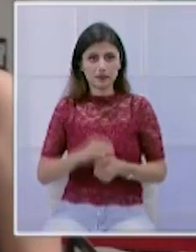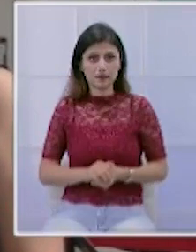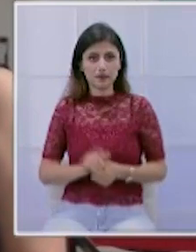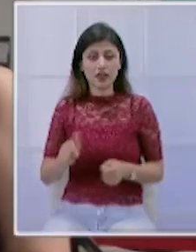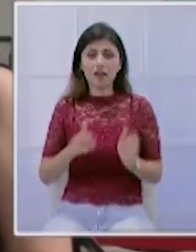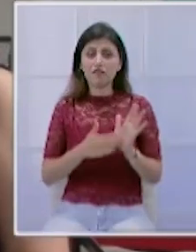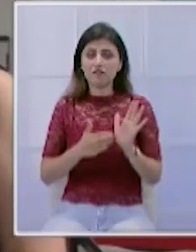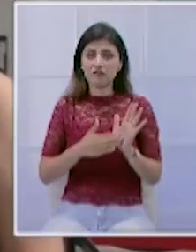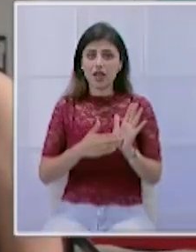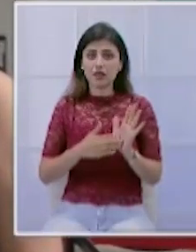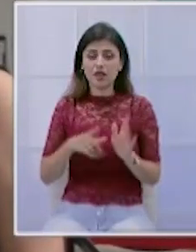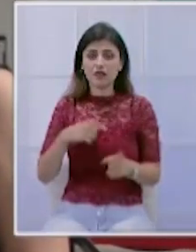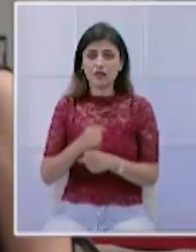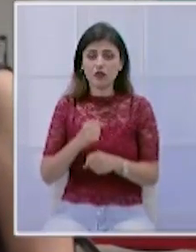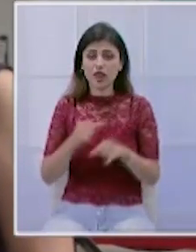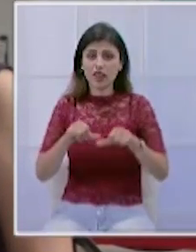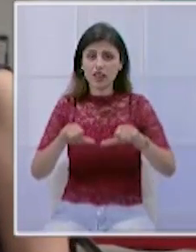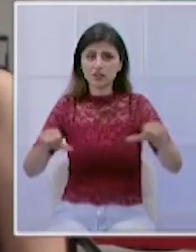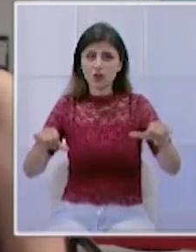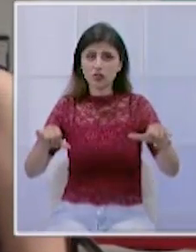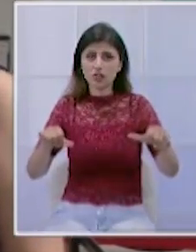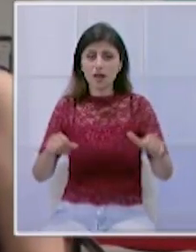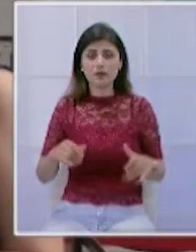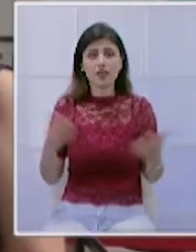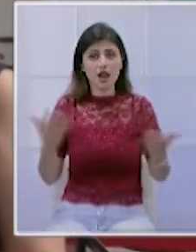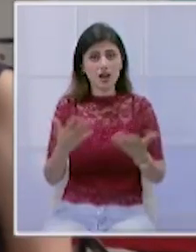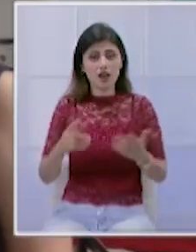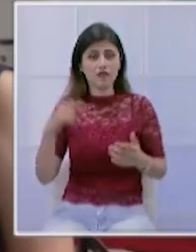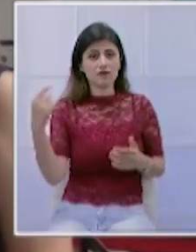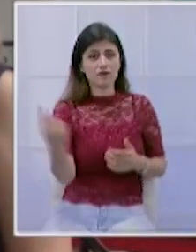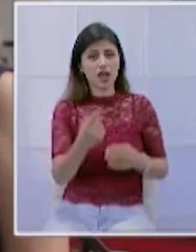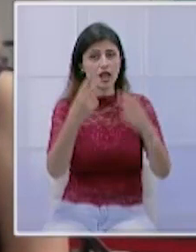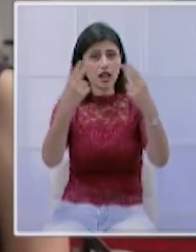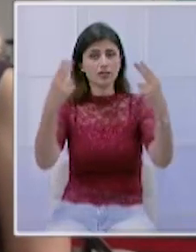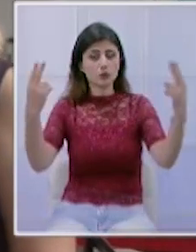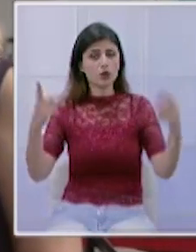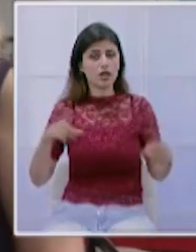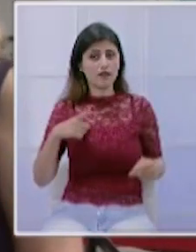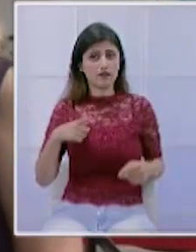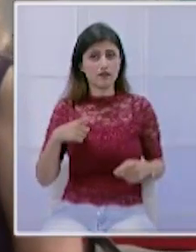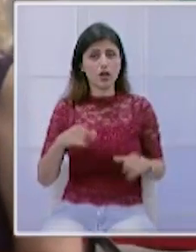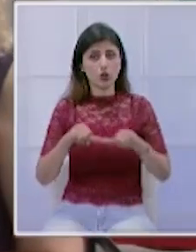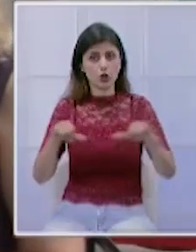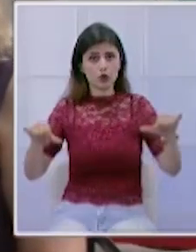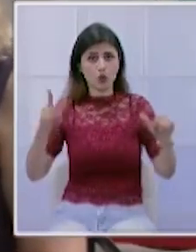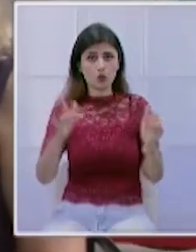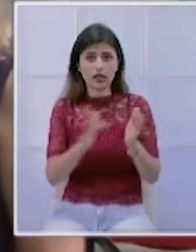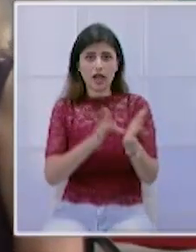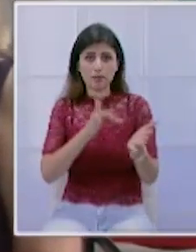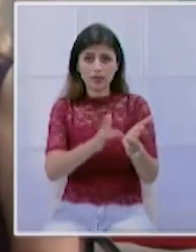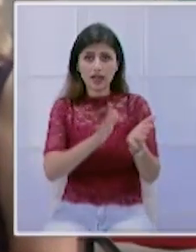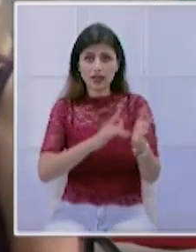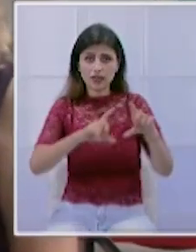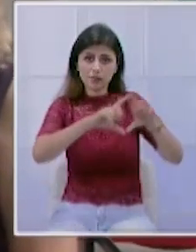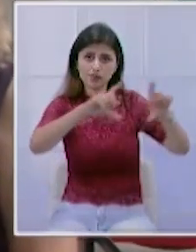în sensul în care fiecare exponat va fi dotat cu o tabletă în care vor fi introduse